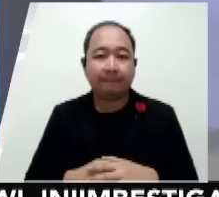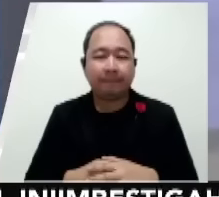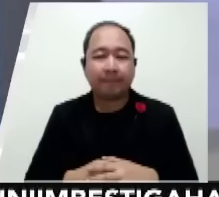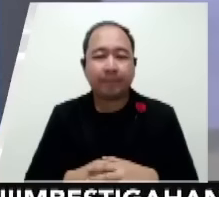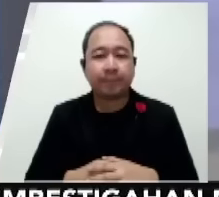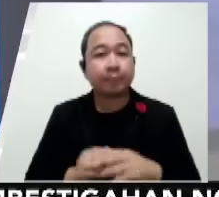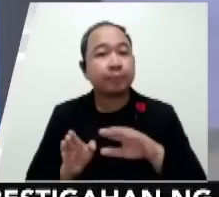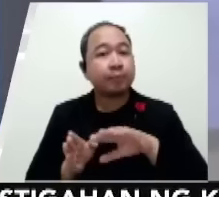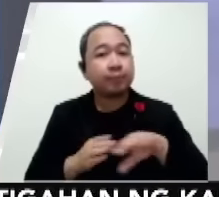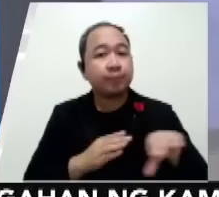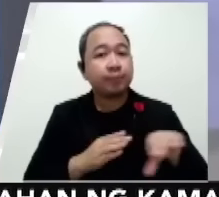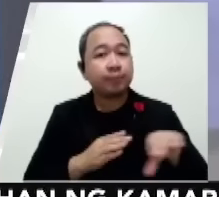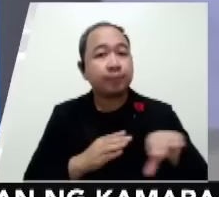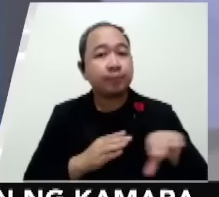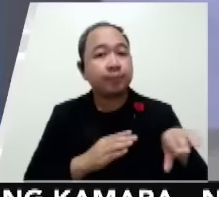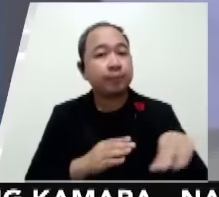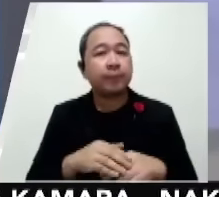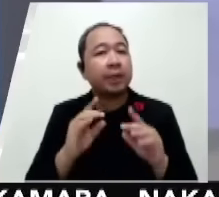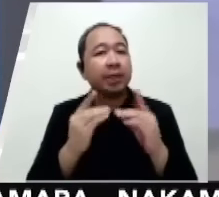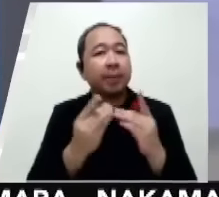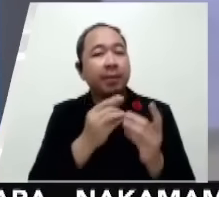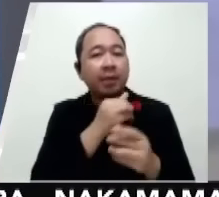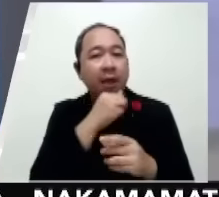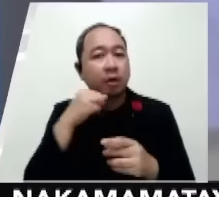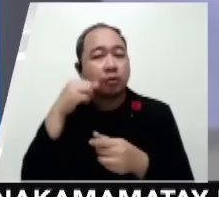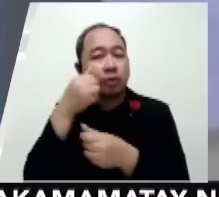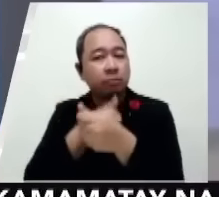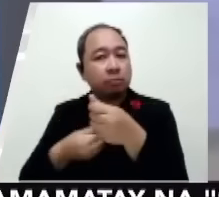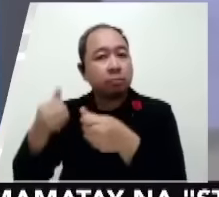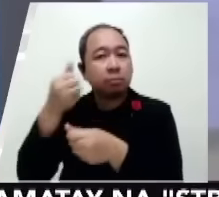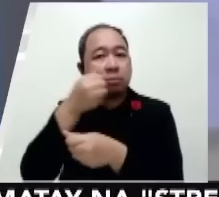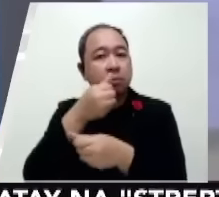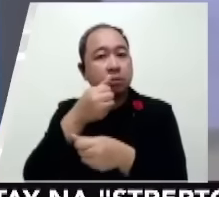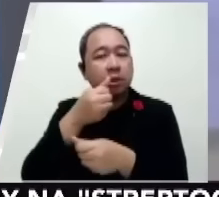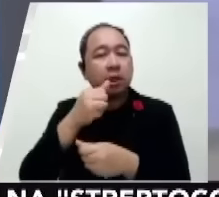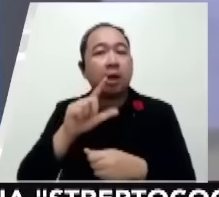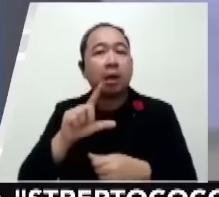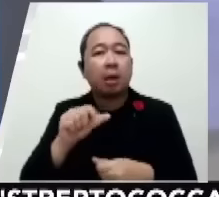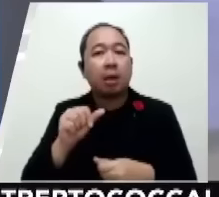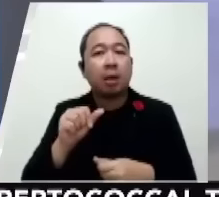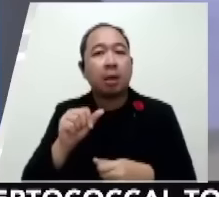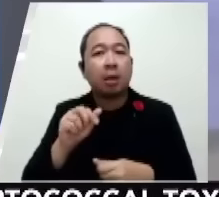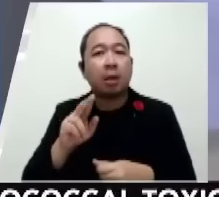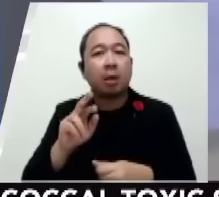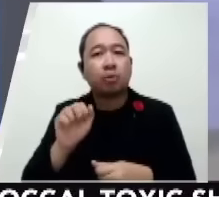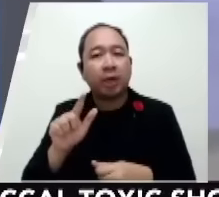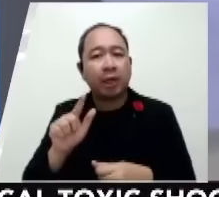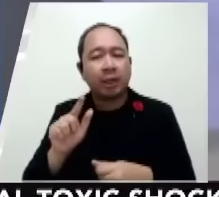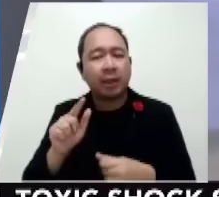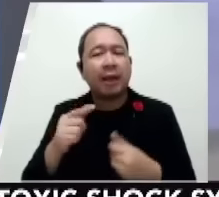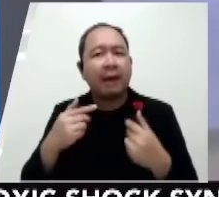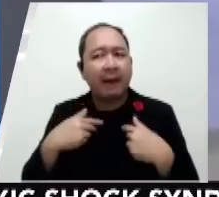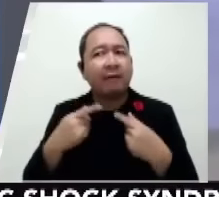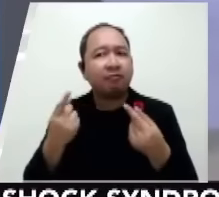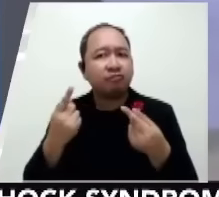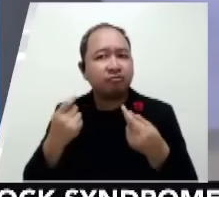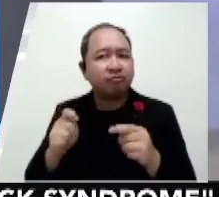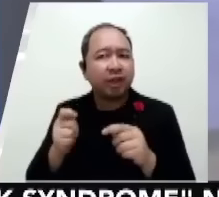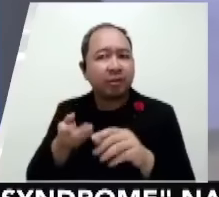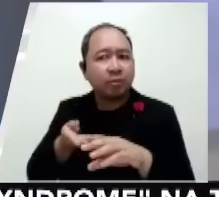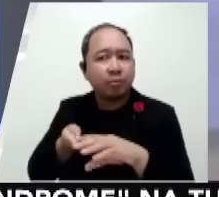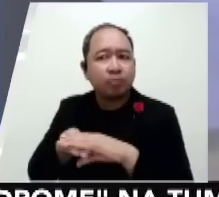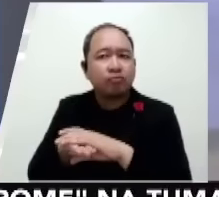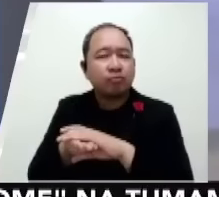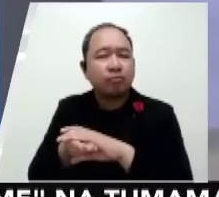Ibinunyag ni Agriculture Department Secretary Francisco Chu Laurel na may nagtangkang manuhol sa kanya para palusutin sa